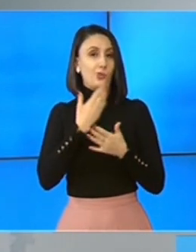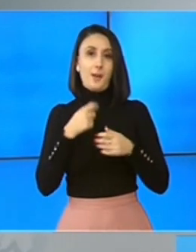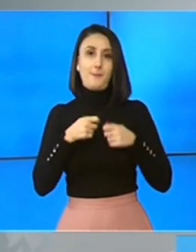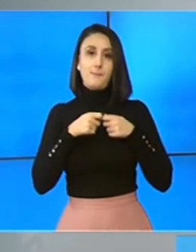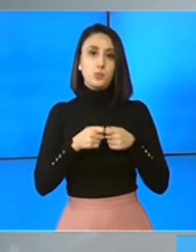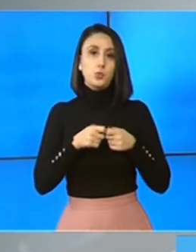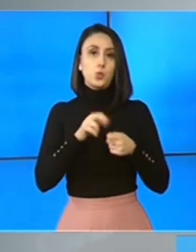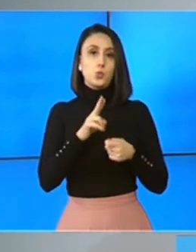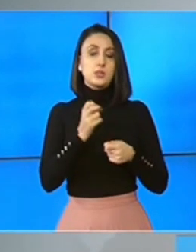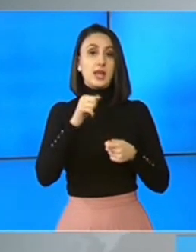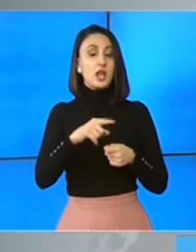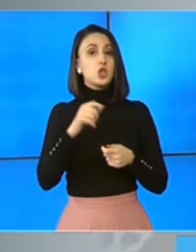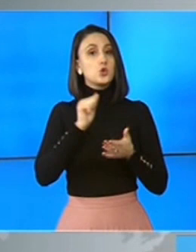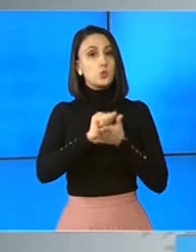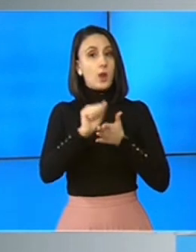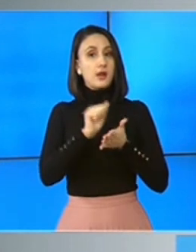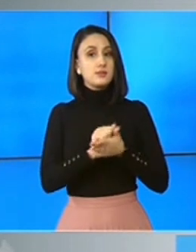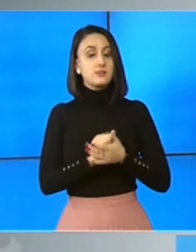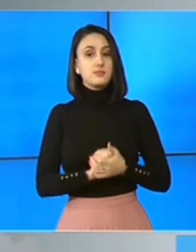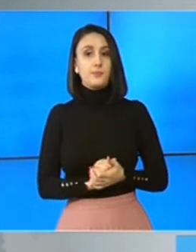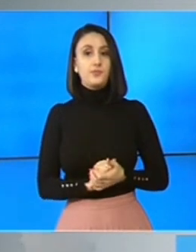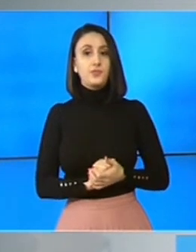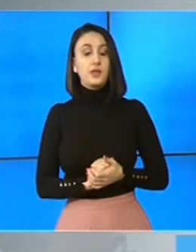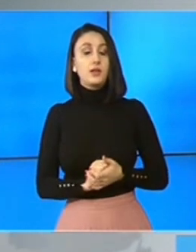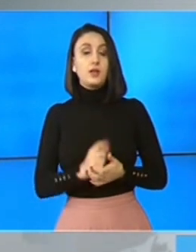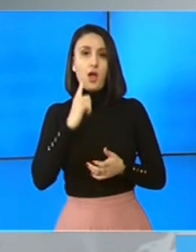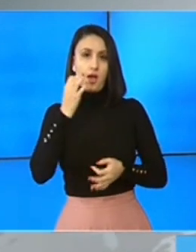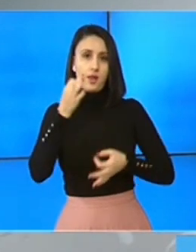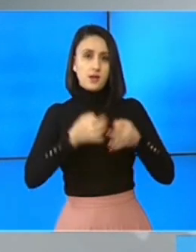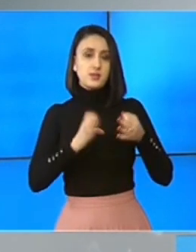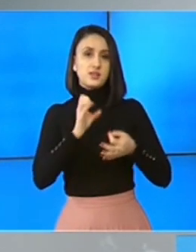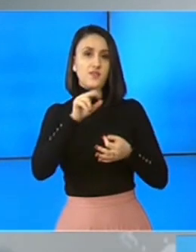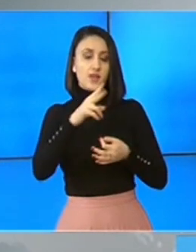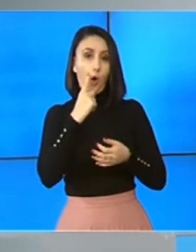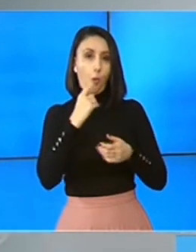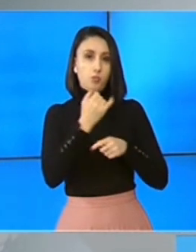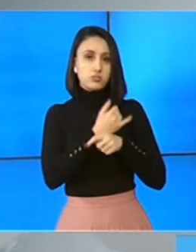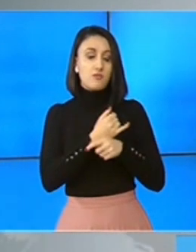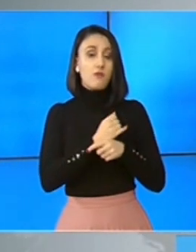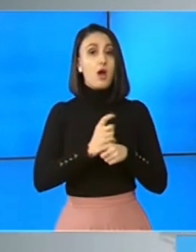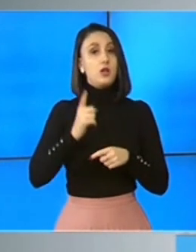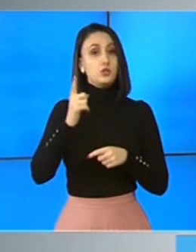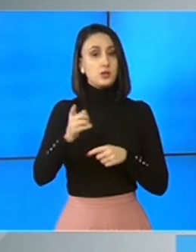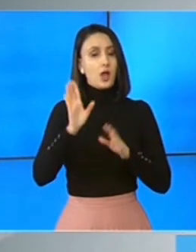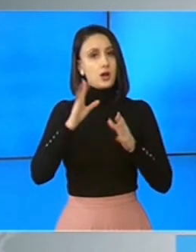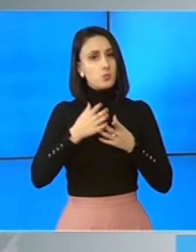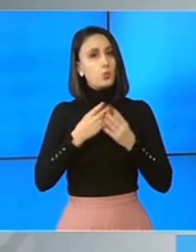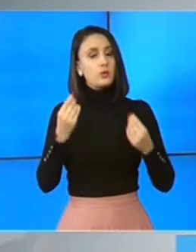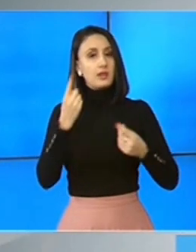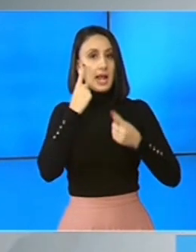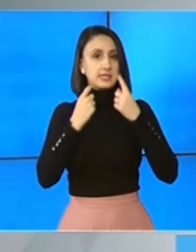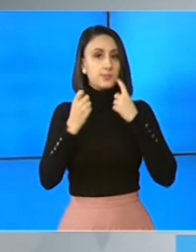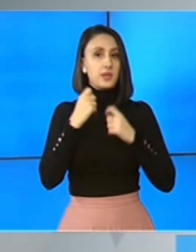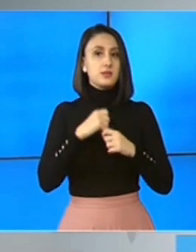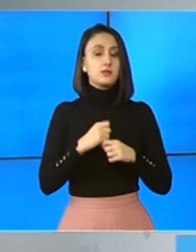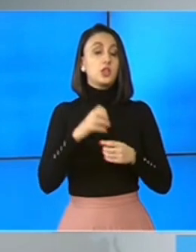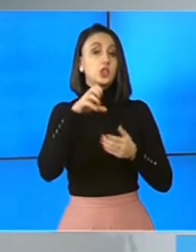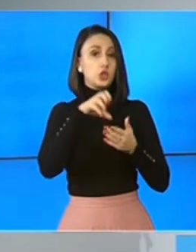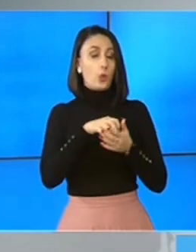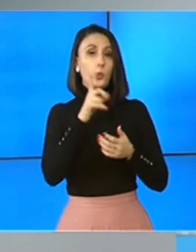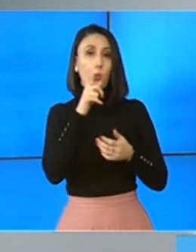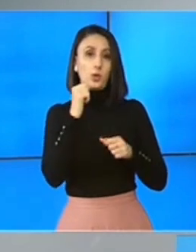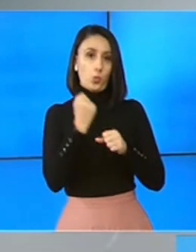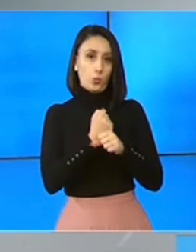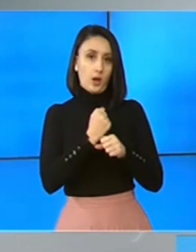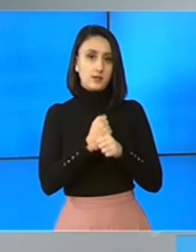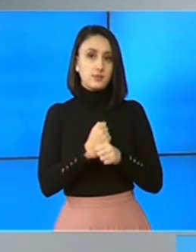membră UE cere jurnalistul Dorian hapurnea analizat sibiul și au observat că acesta are o vastă experiență în domeniul în care